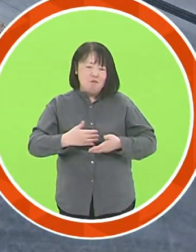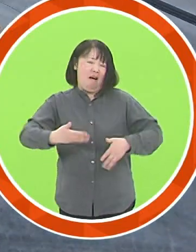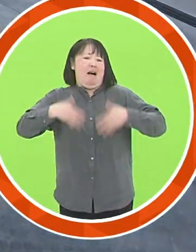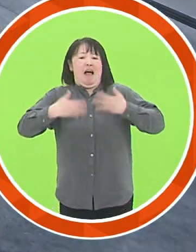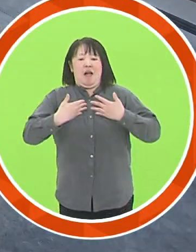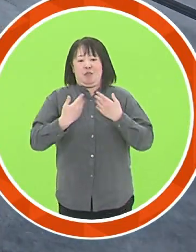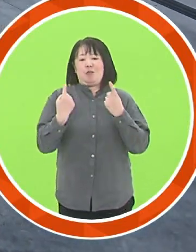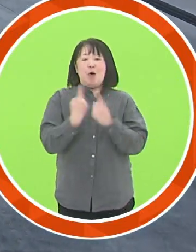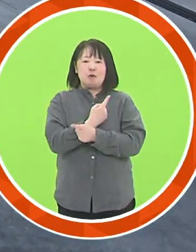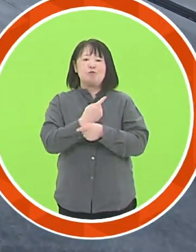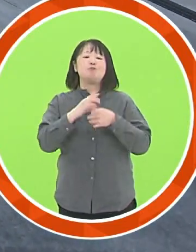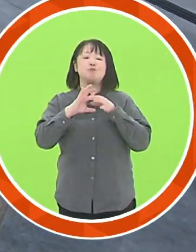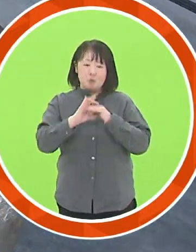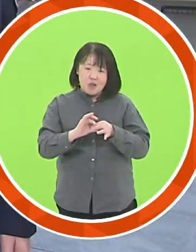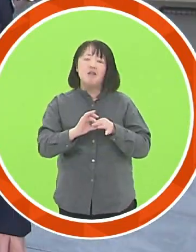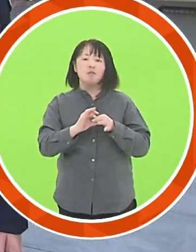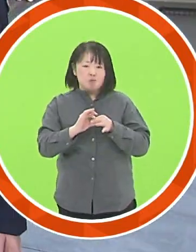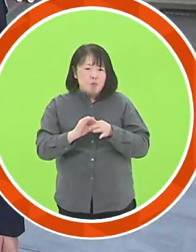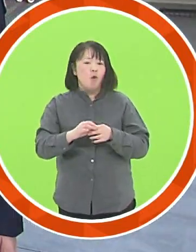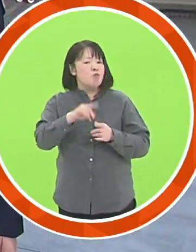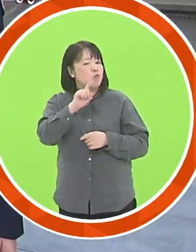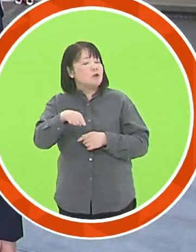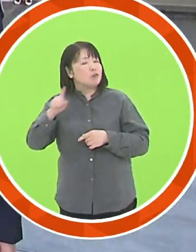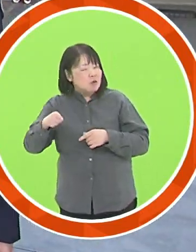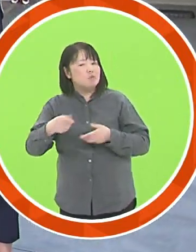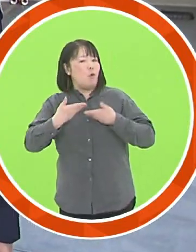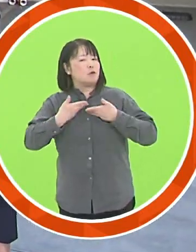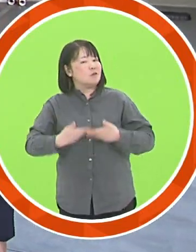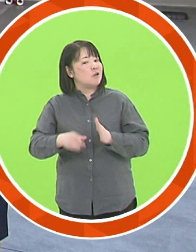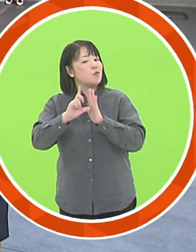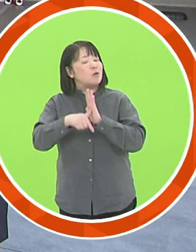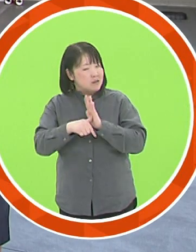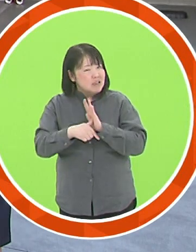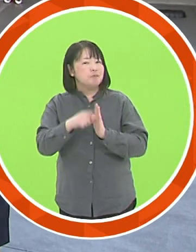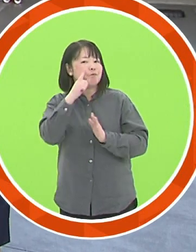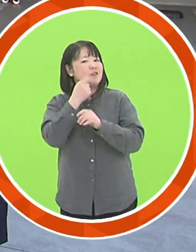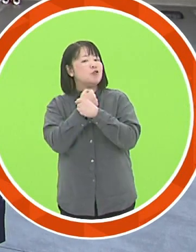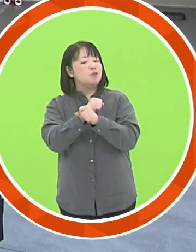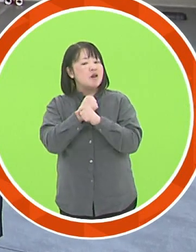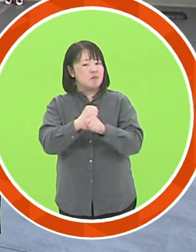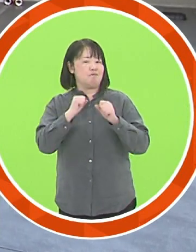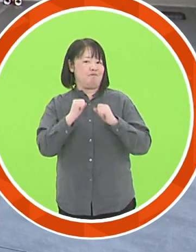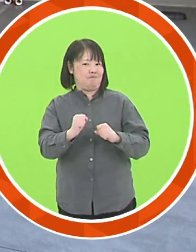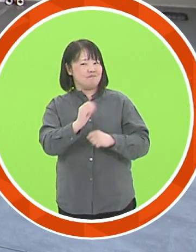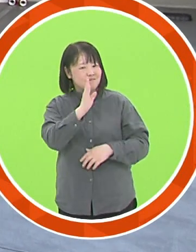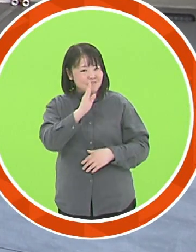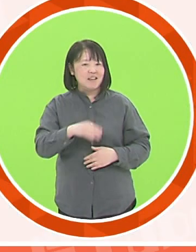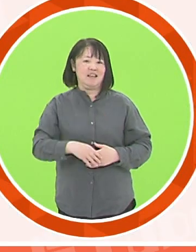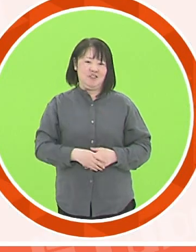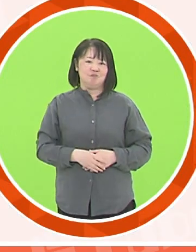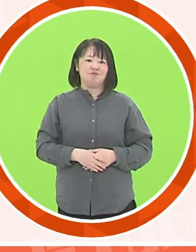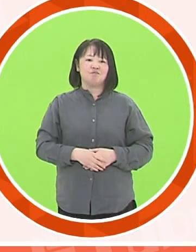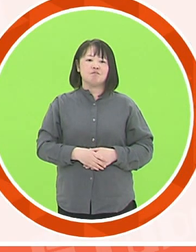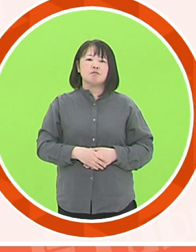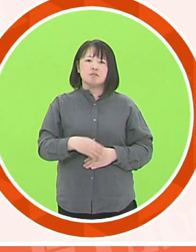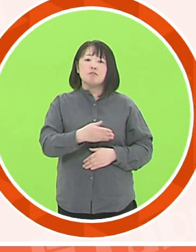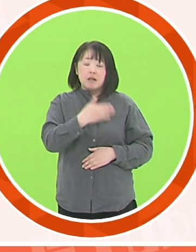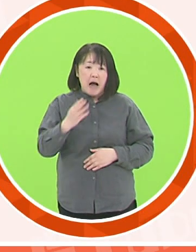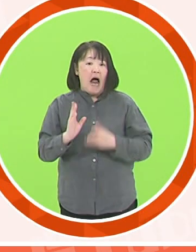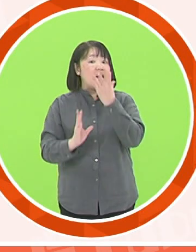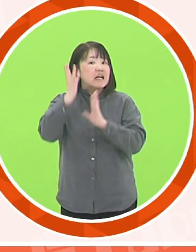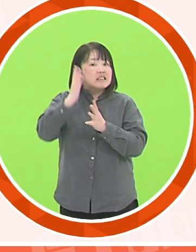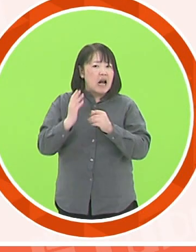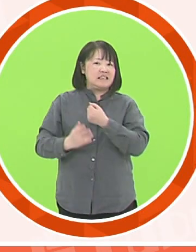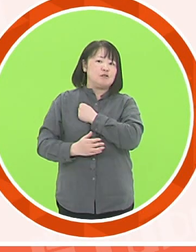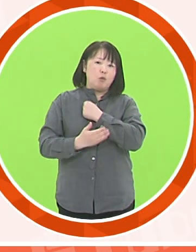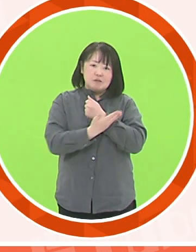判断ができなくなりますので、 はい、 普段落ち着いている時にシミュレーションをしてください。 火事から命